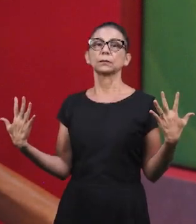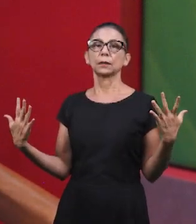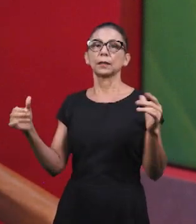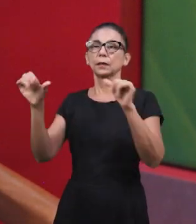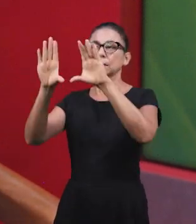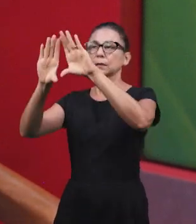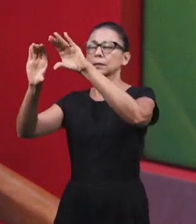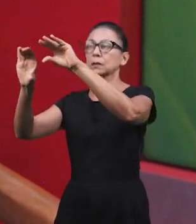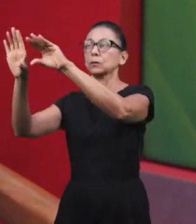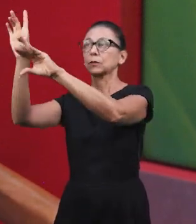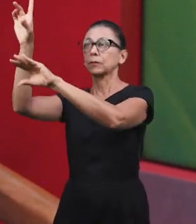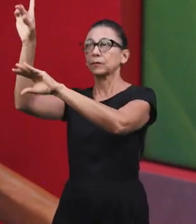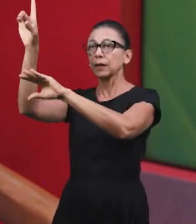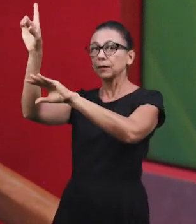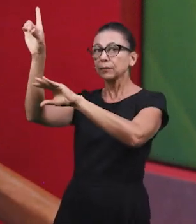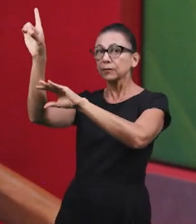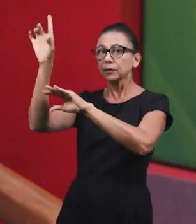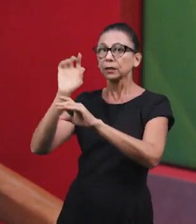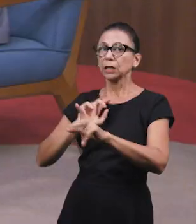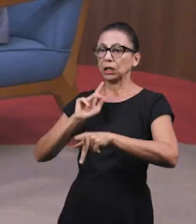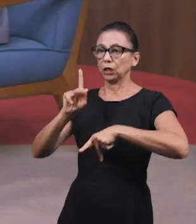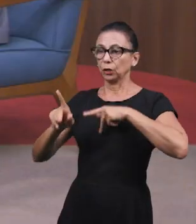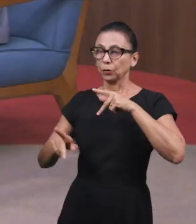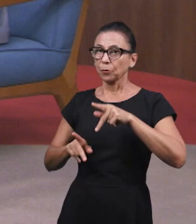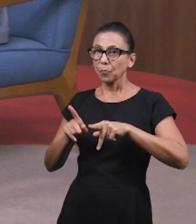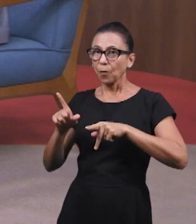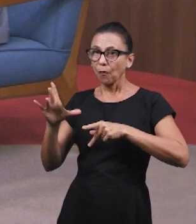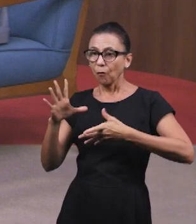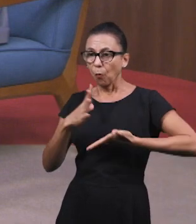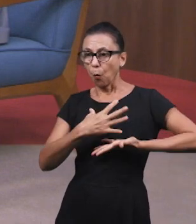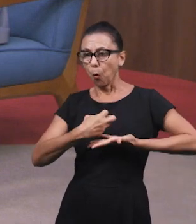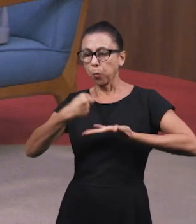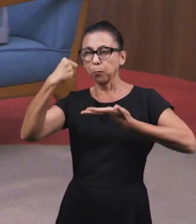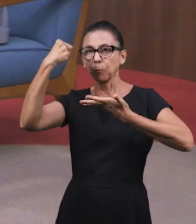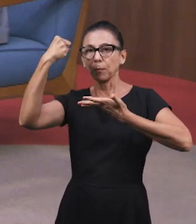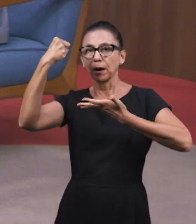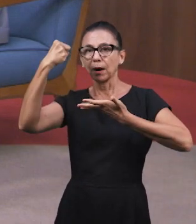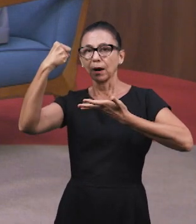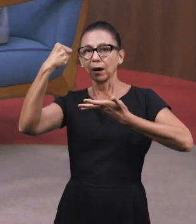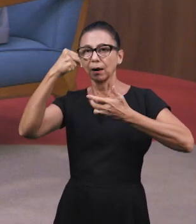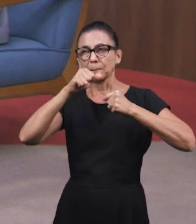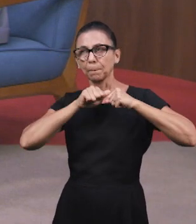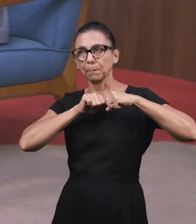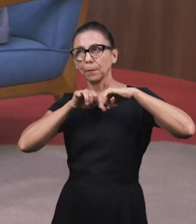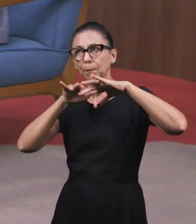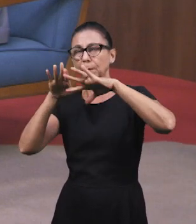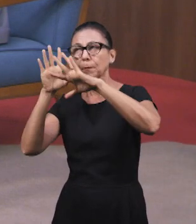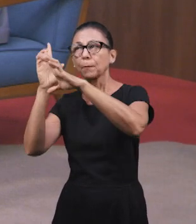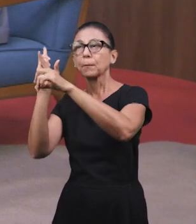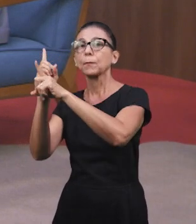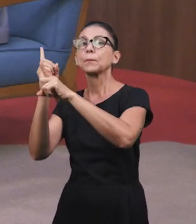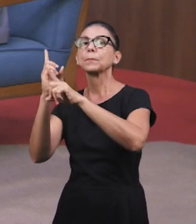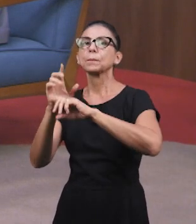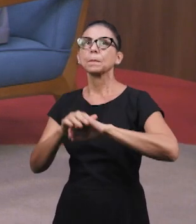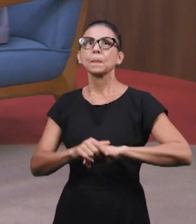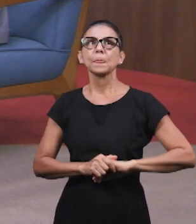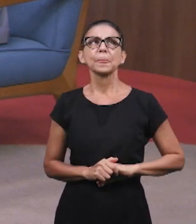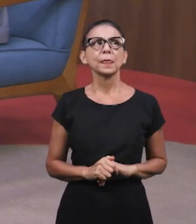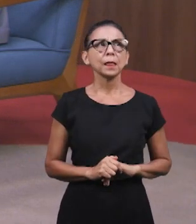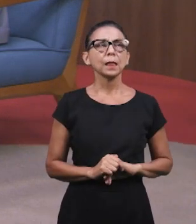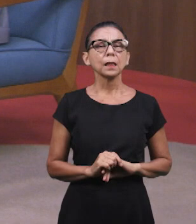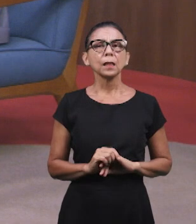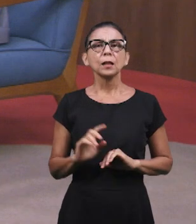pas? C'est un sujet qui ne vieillit pas. Quand est-ce que cela va se passer? Nous ne savons pas ni le jour ni l'heure,